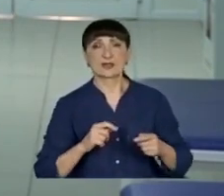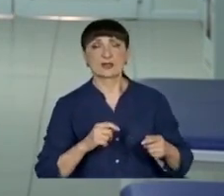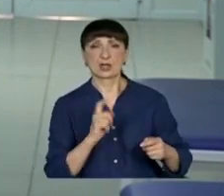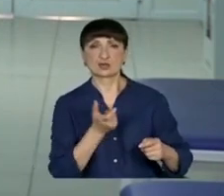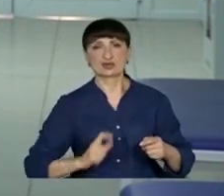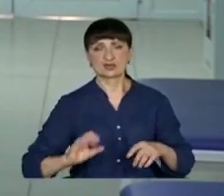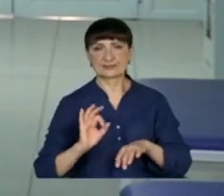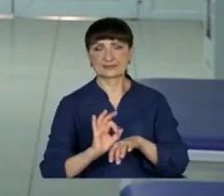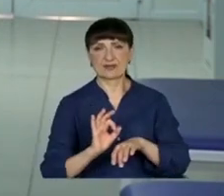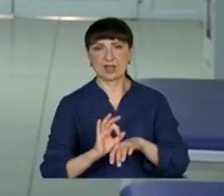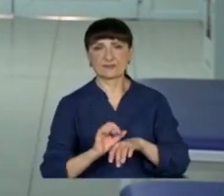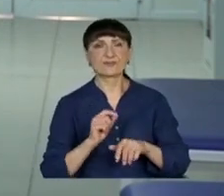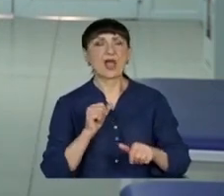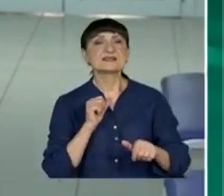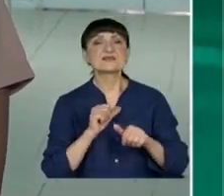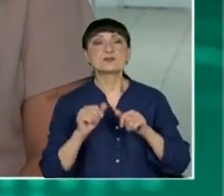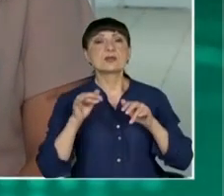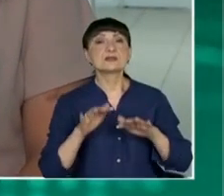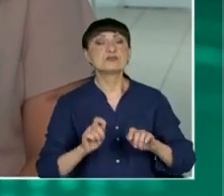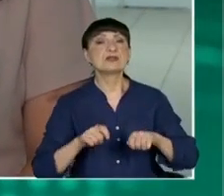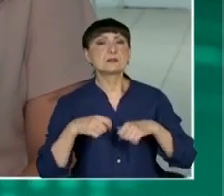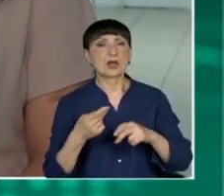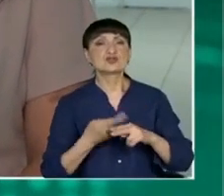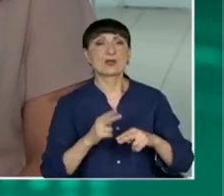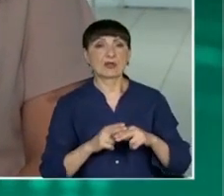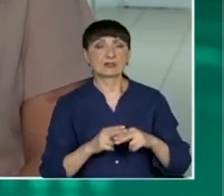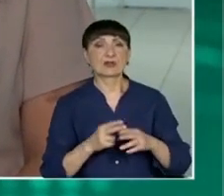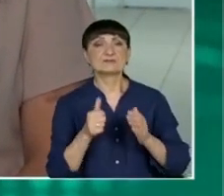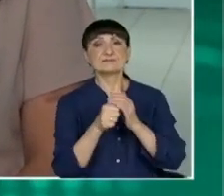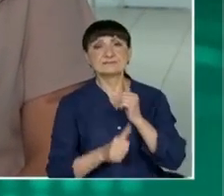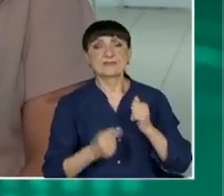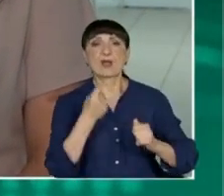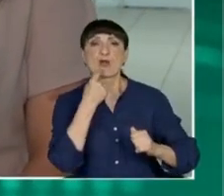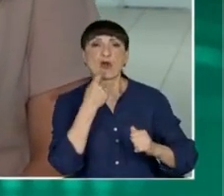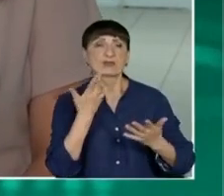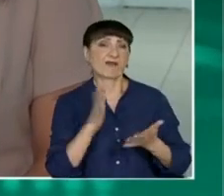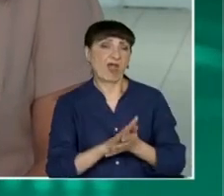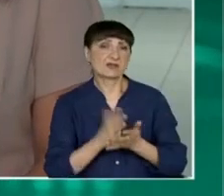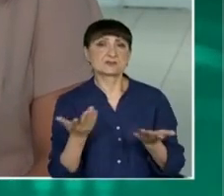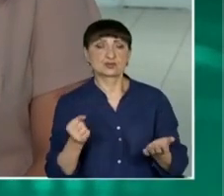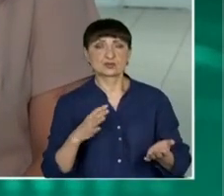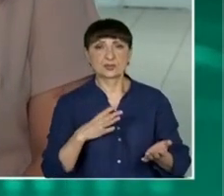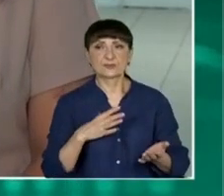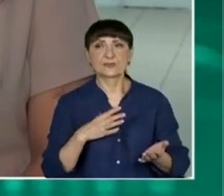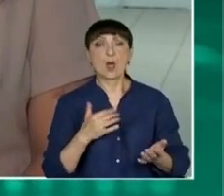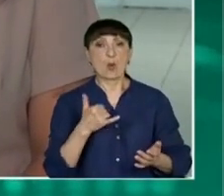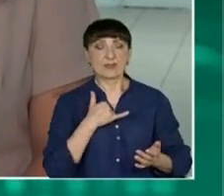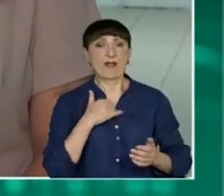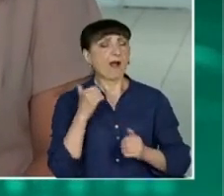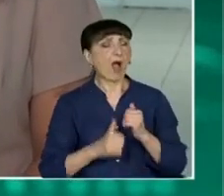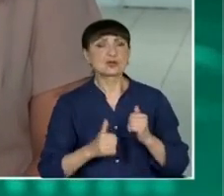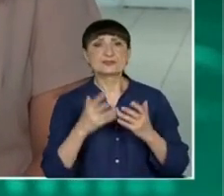кишечника. Основной механизм передачи это является фекально-оральный путь. У меня на приеме